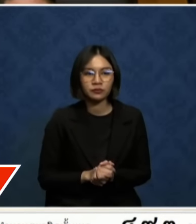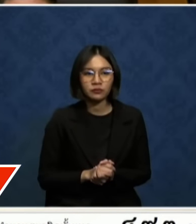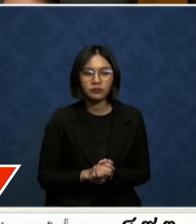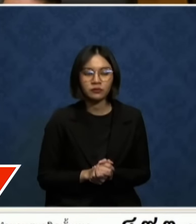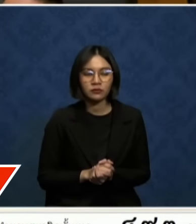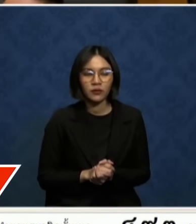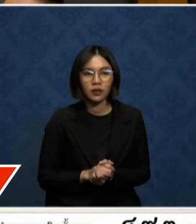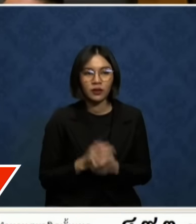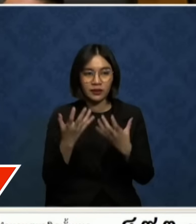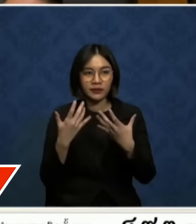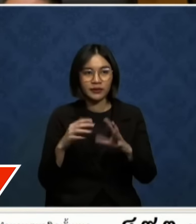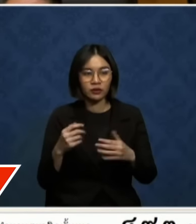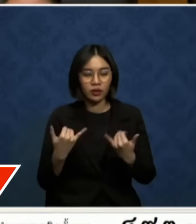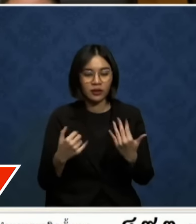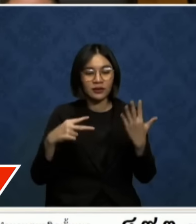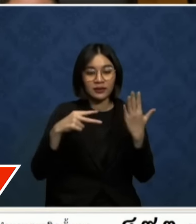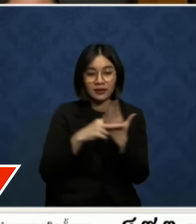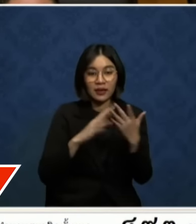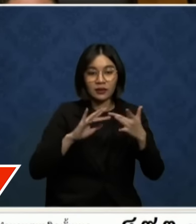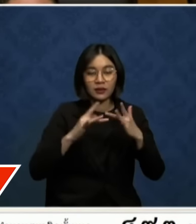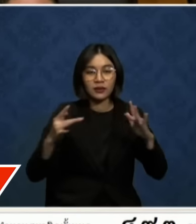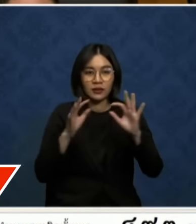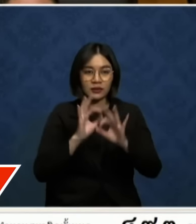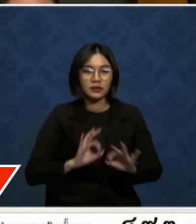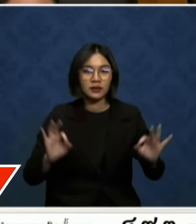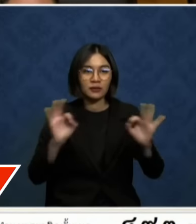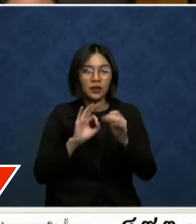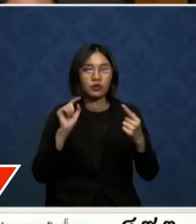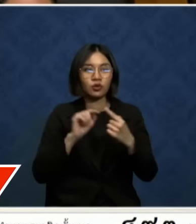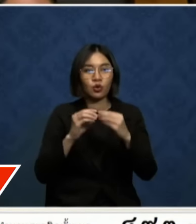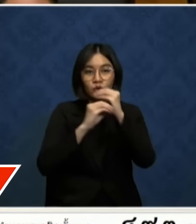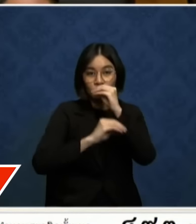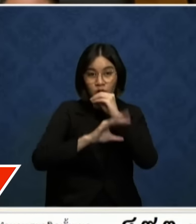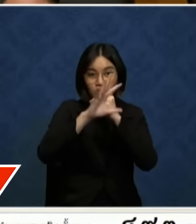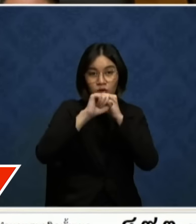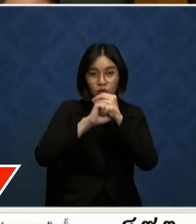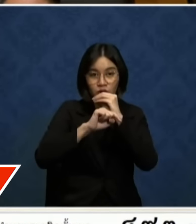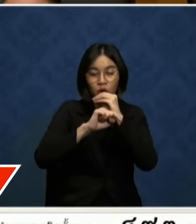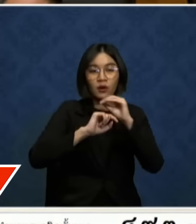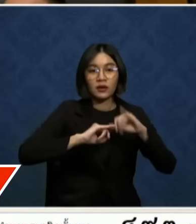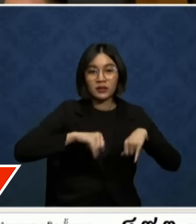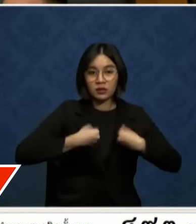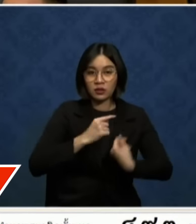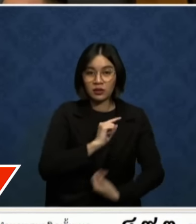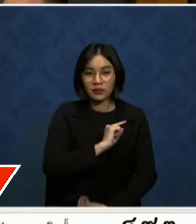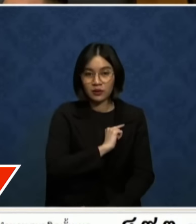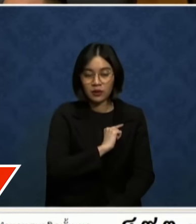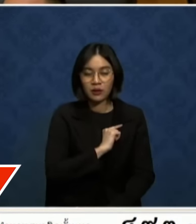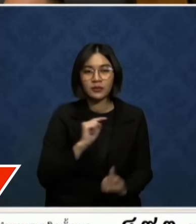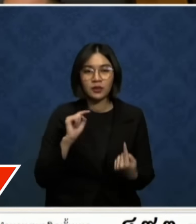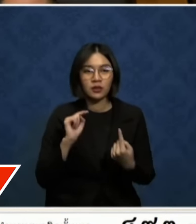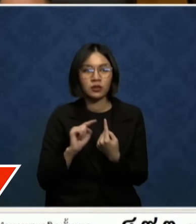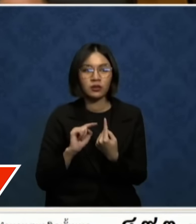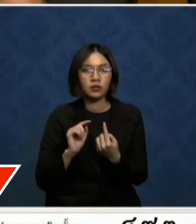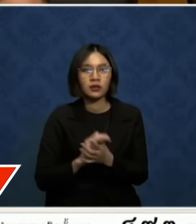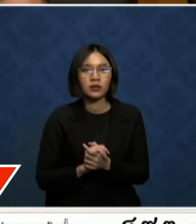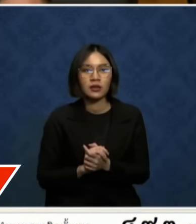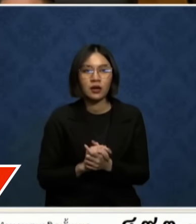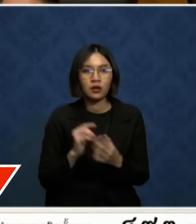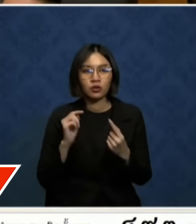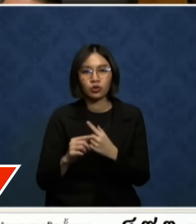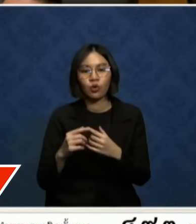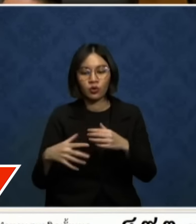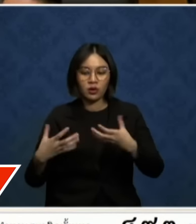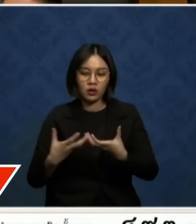จากที่มีการตัดอินเทอร์เน็ตโดยเฉพาะการนำโดยกสทช.นะครับก็พบว่าทางพวกเหล่าสแกมเมอร์เ